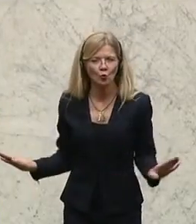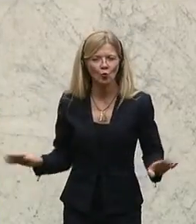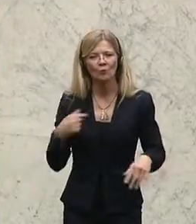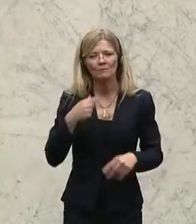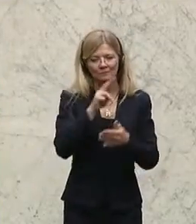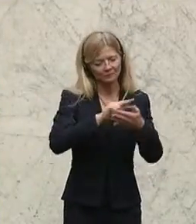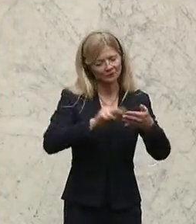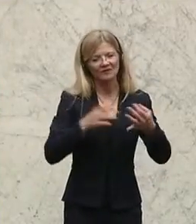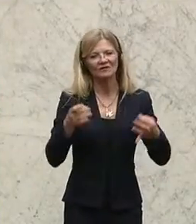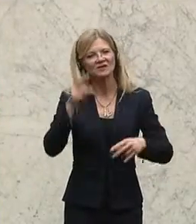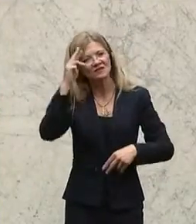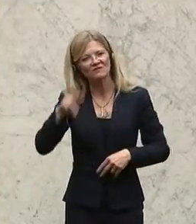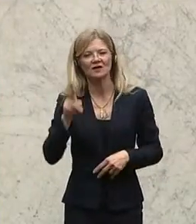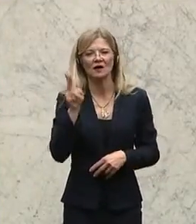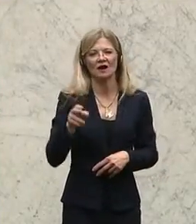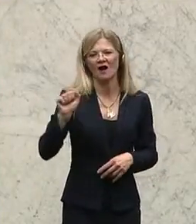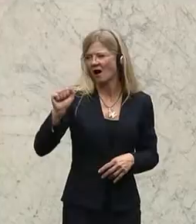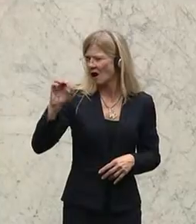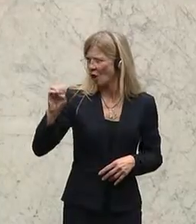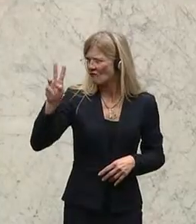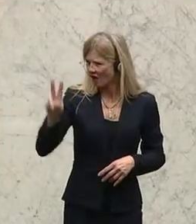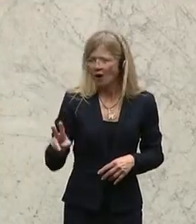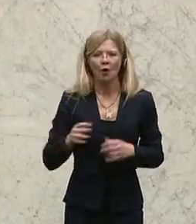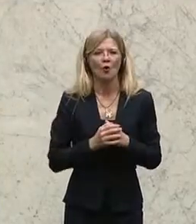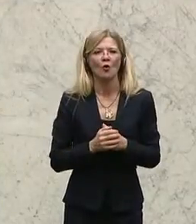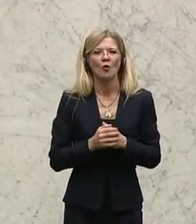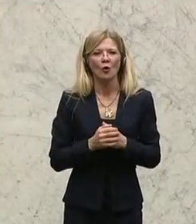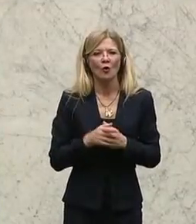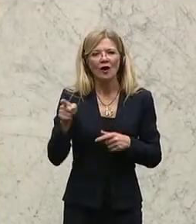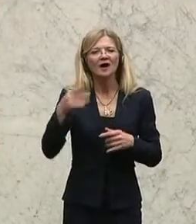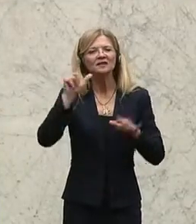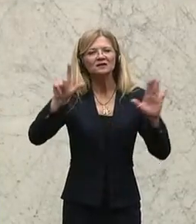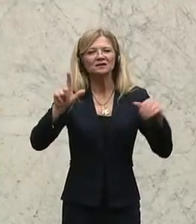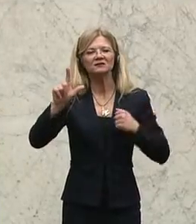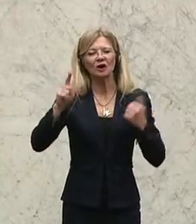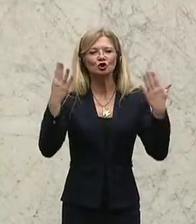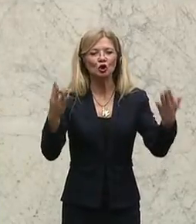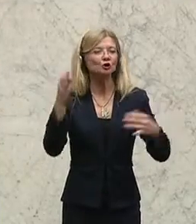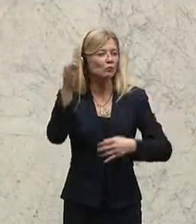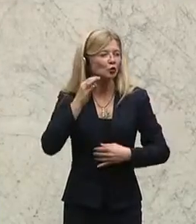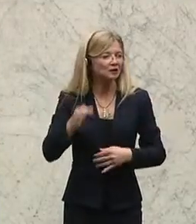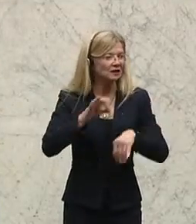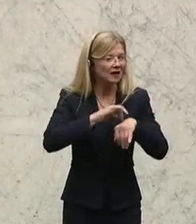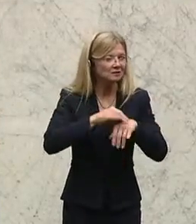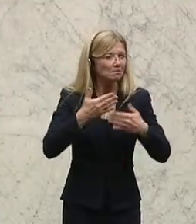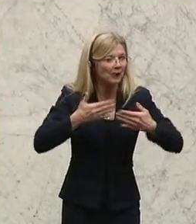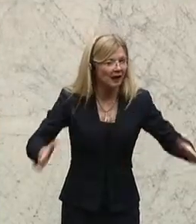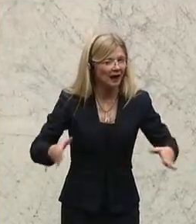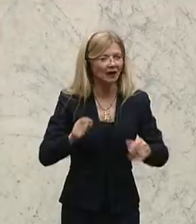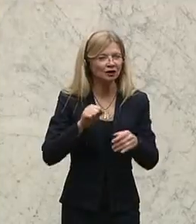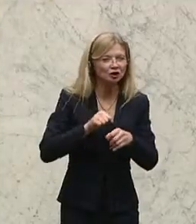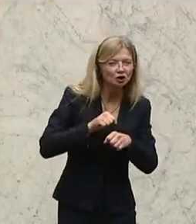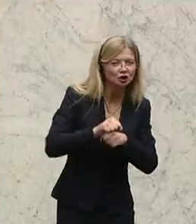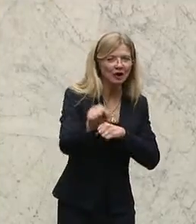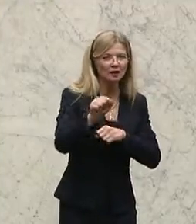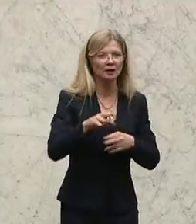im Wiener KAV, der heute schon angesprochen worden ist, 92% der Ärzte bereit sind zu streiken. Wenn ich lese, dass in Deutschland über